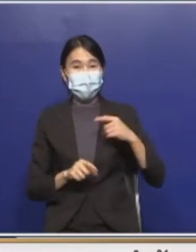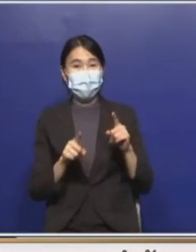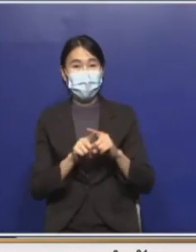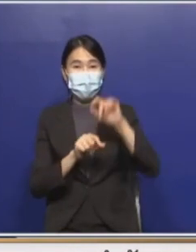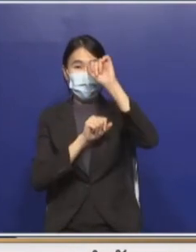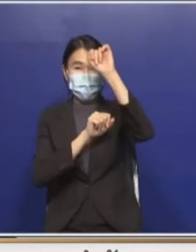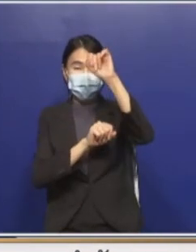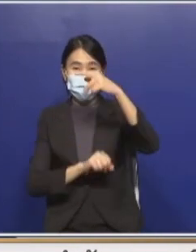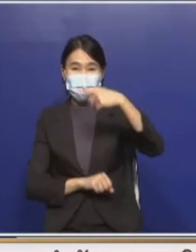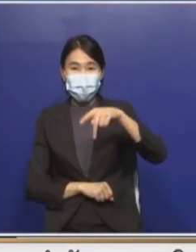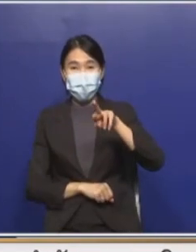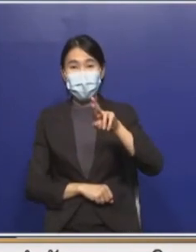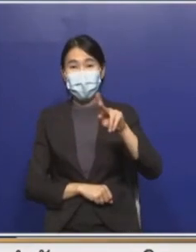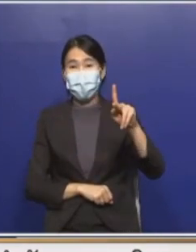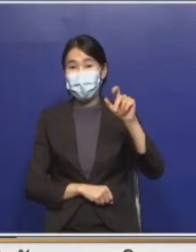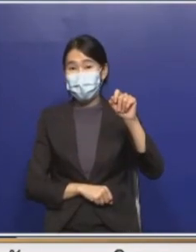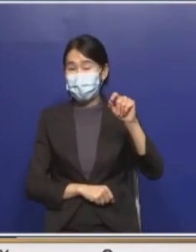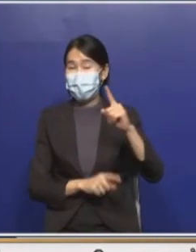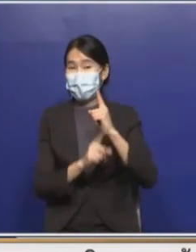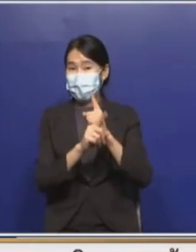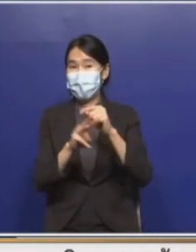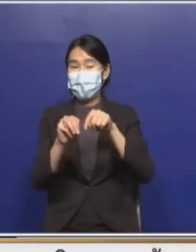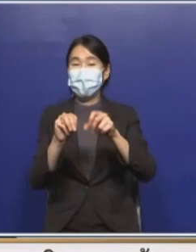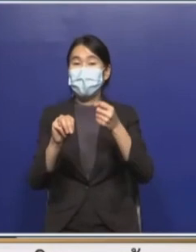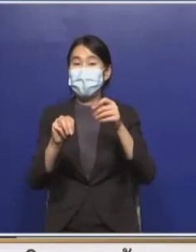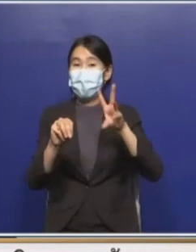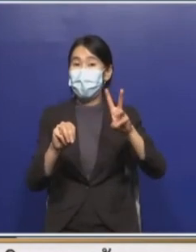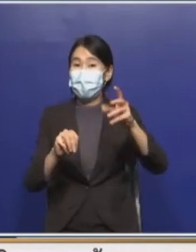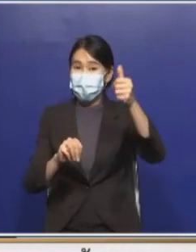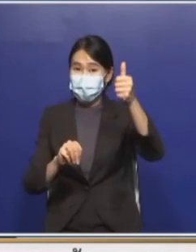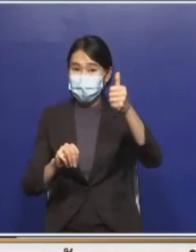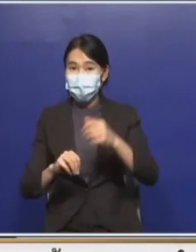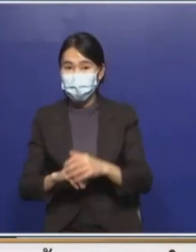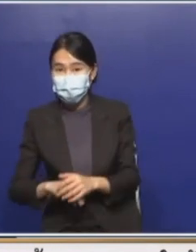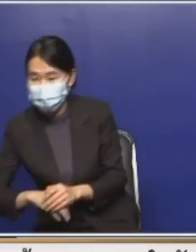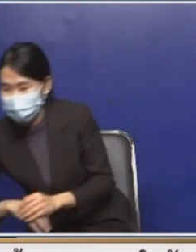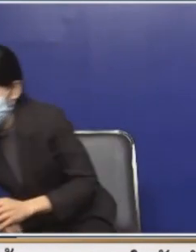กาศภาวะฉุกเฉินนี้ได้ตามมาตรา16